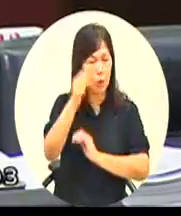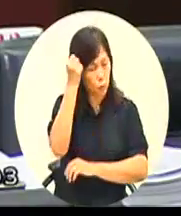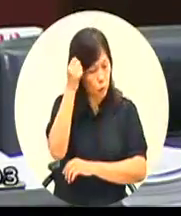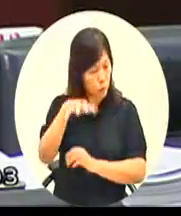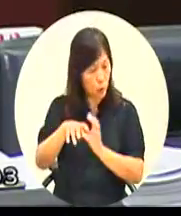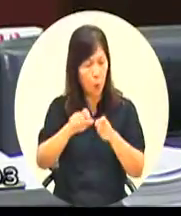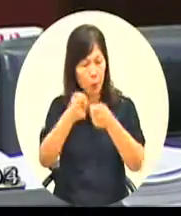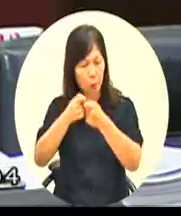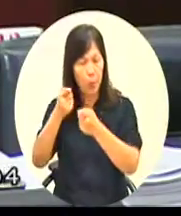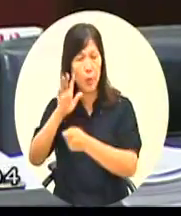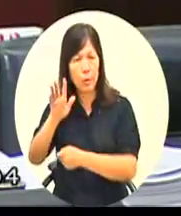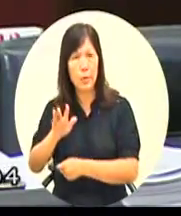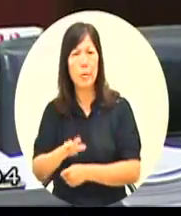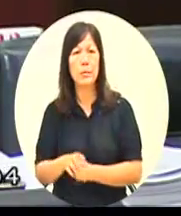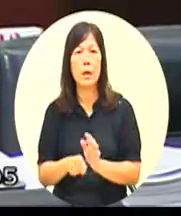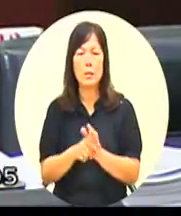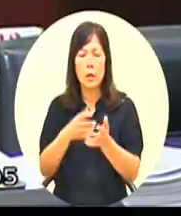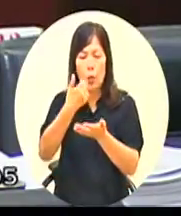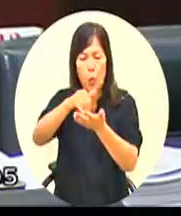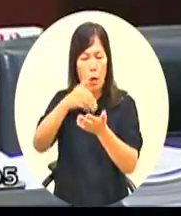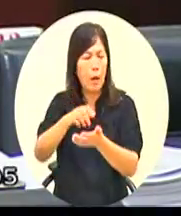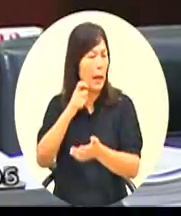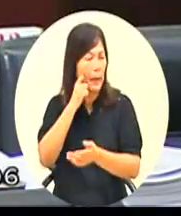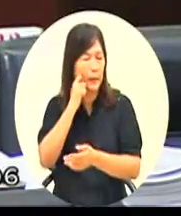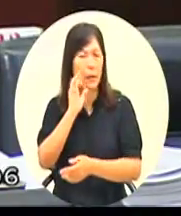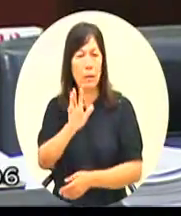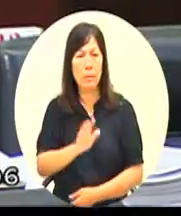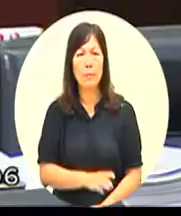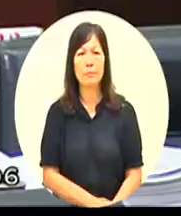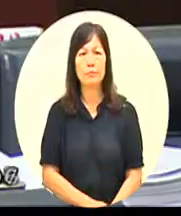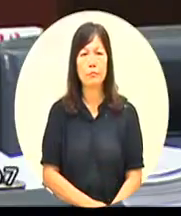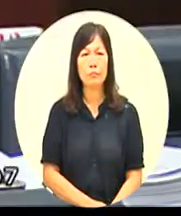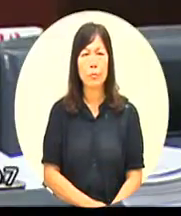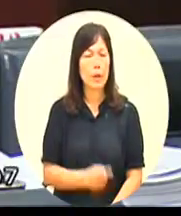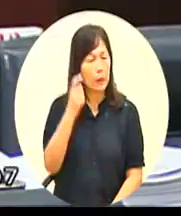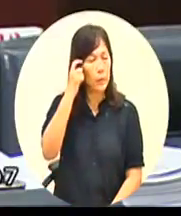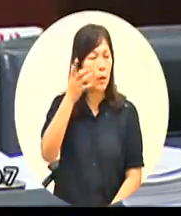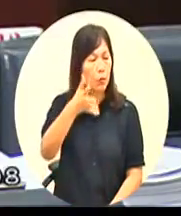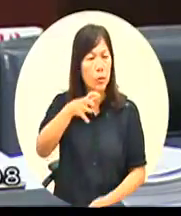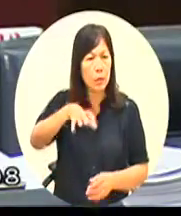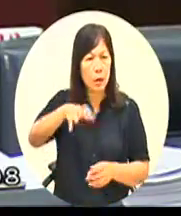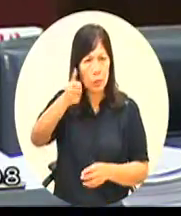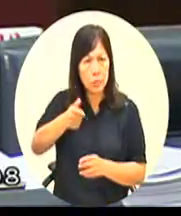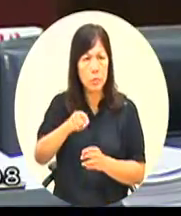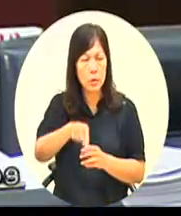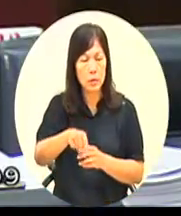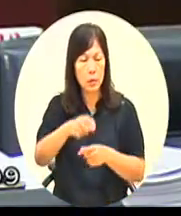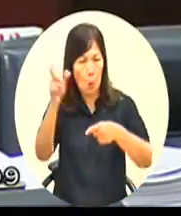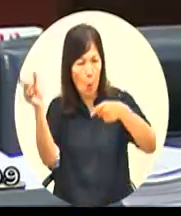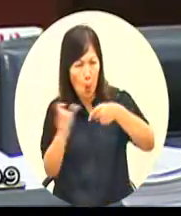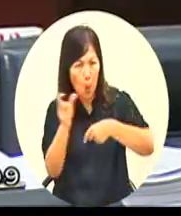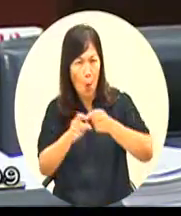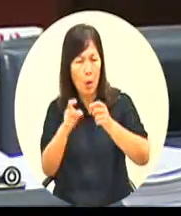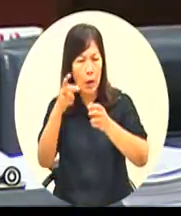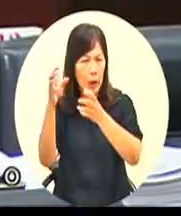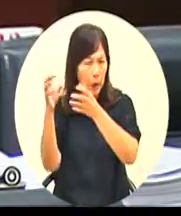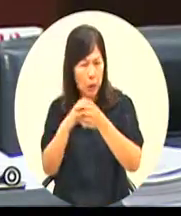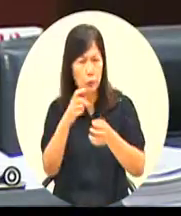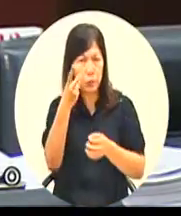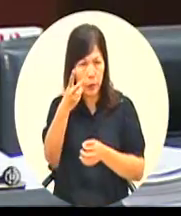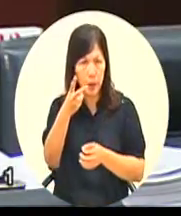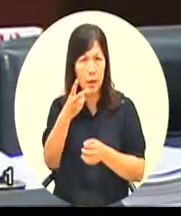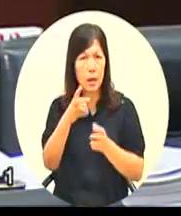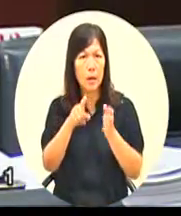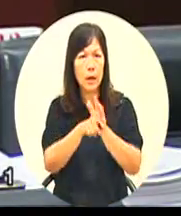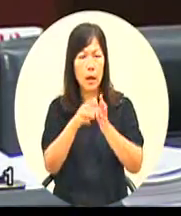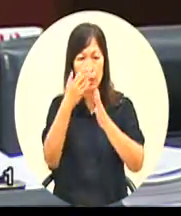的，真的无以数计。但是我现在想要请教局长，就这次的风灾连续两个之后，我们学